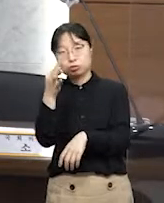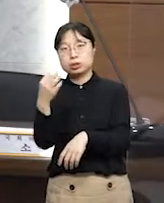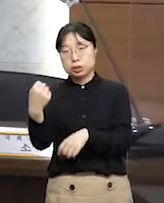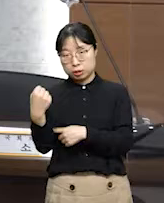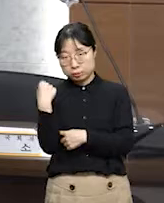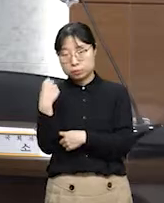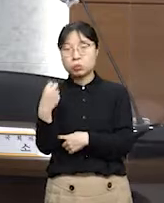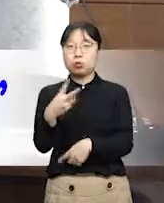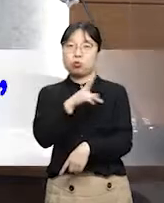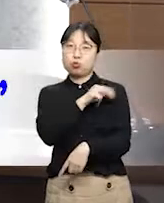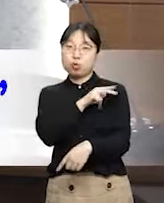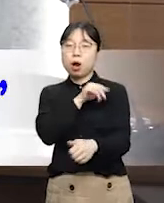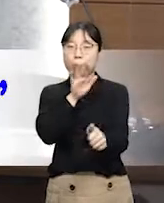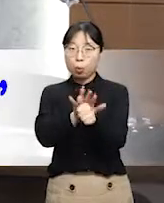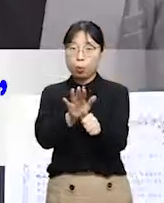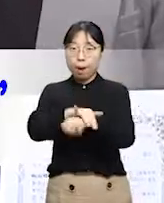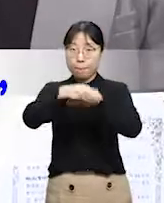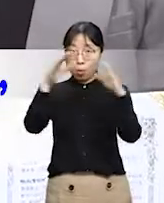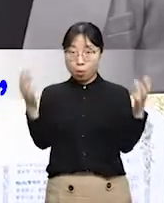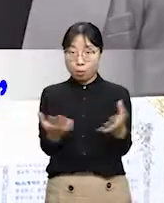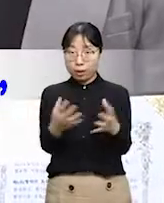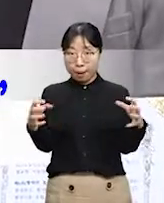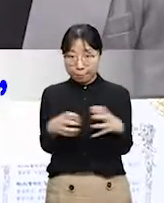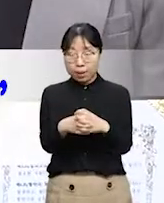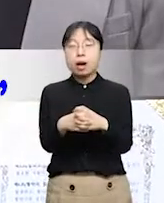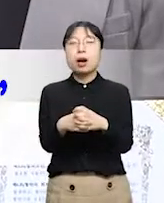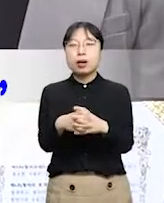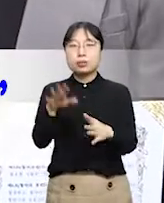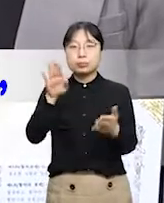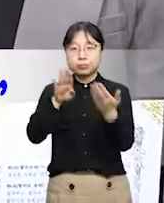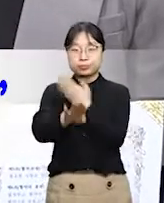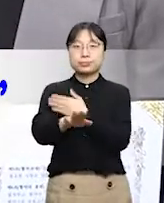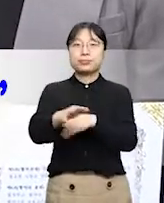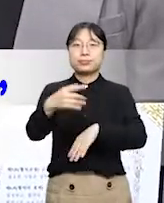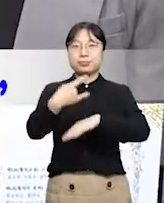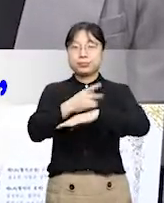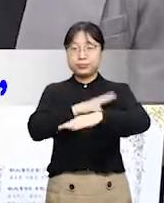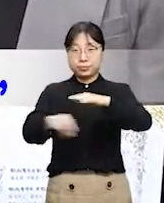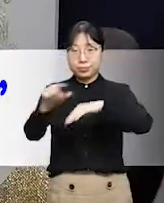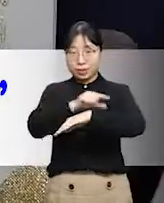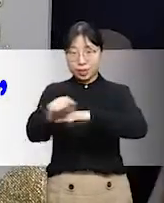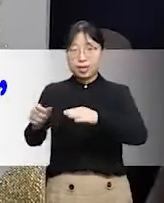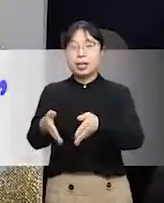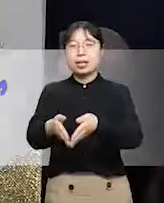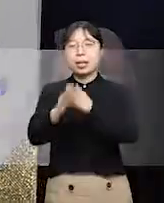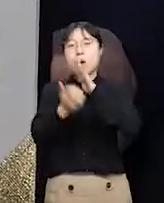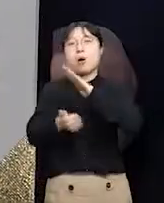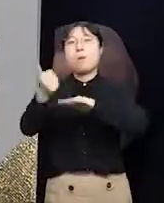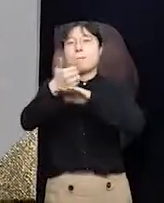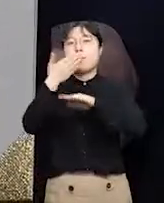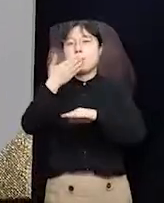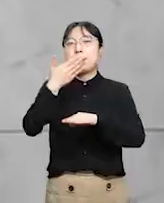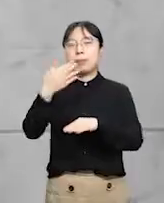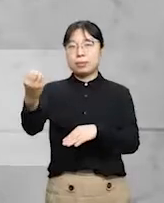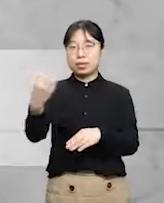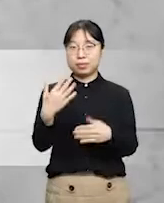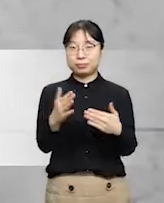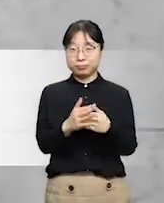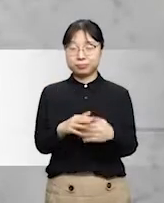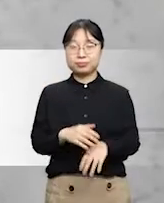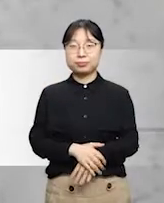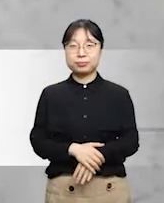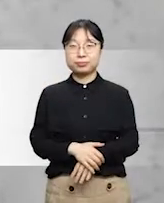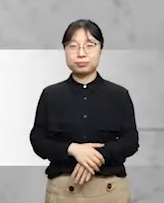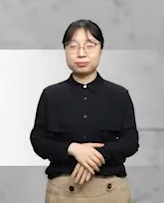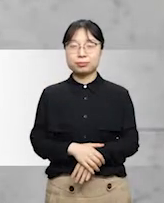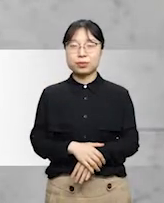지원이 결합된다면 의왕역 정차라는 공동의 목표를 반드시 이뤄낼 수 있을 것이라고 말했습니다. 우리의 이런